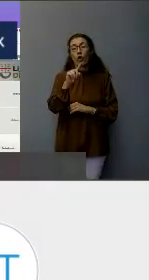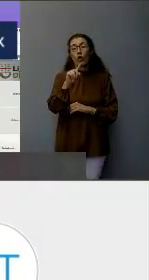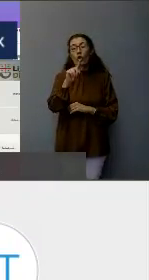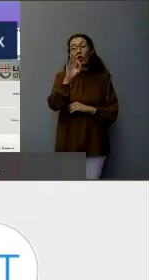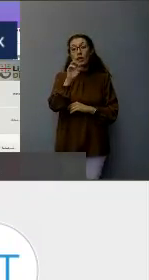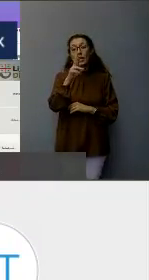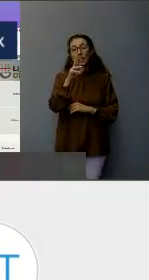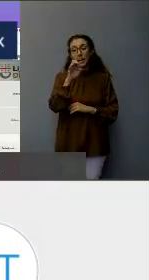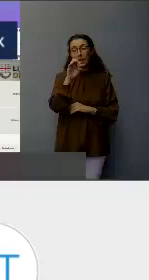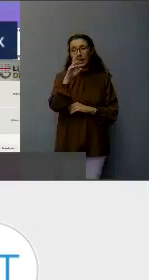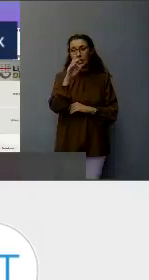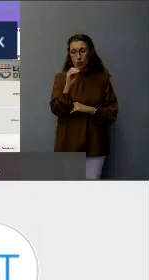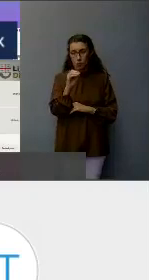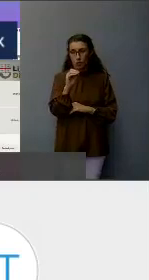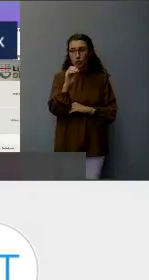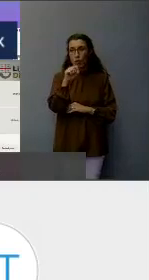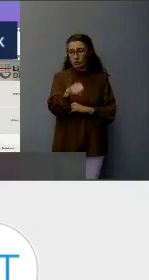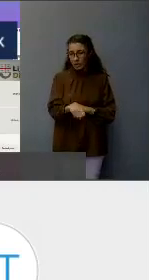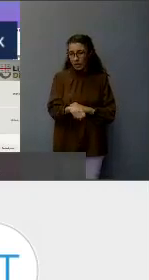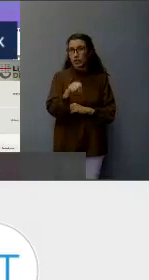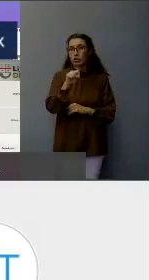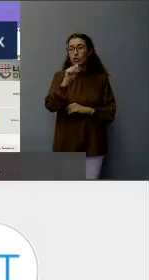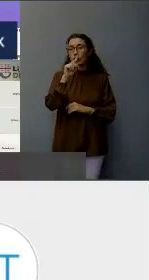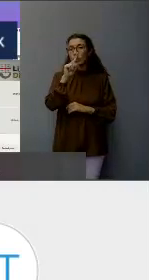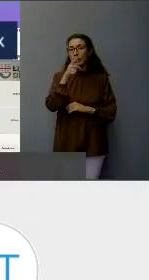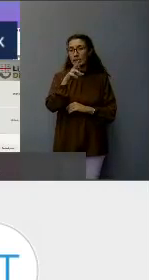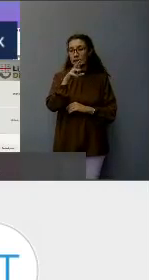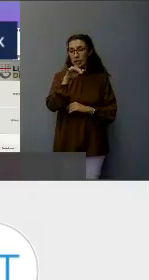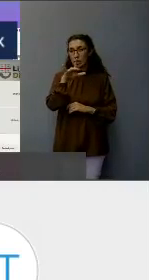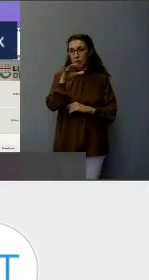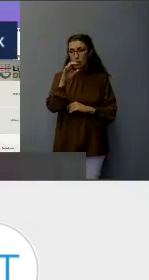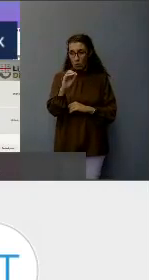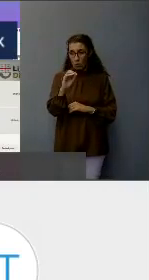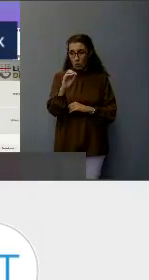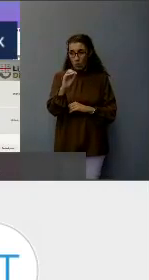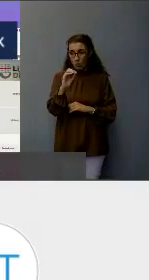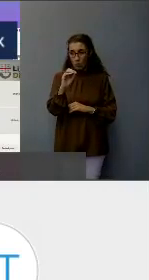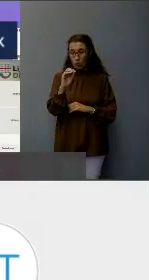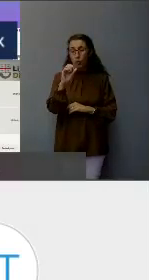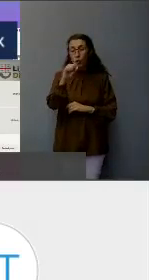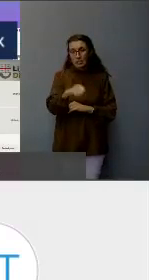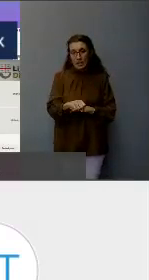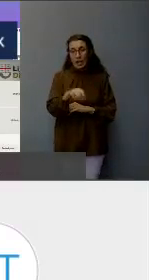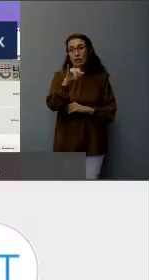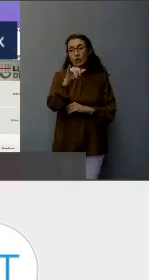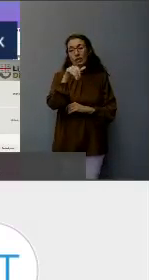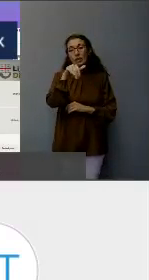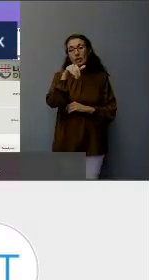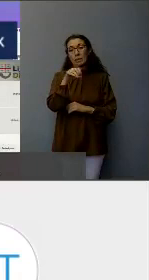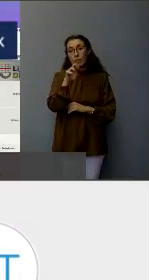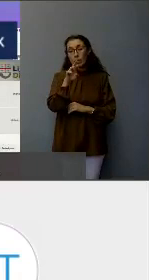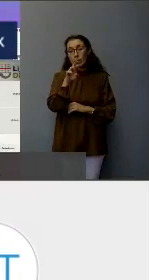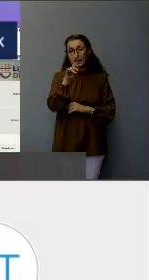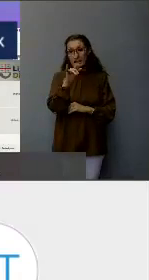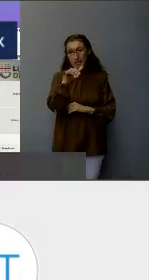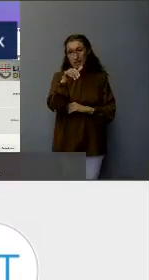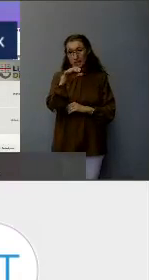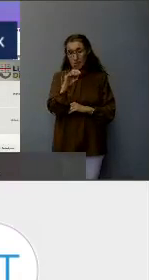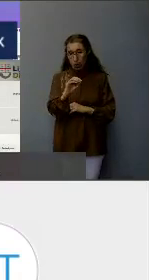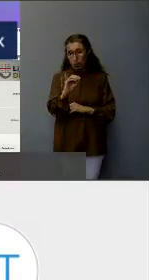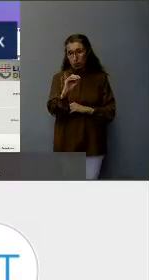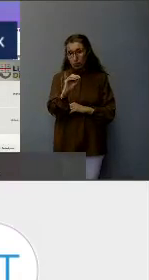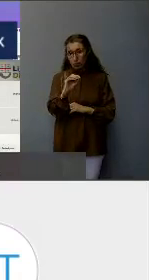ferrero contrario consigliere grillo contrario si ieri immordino